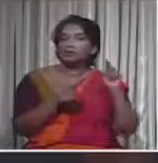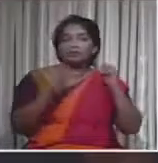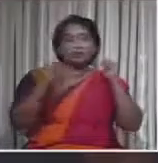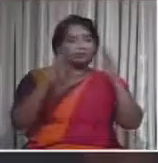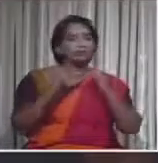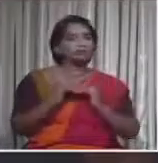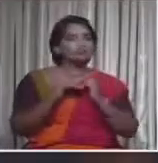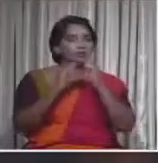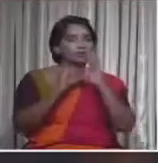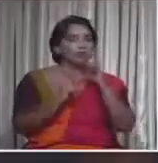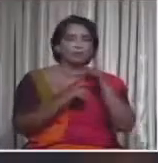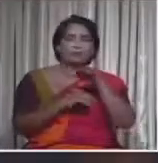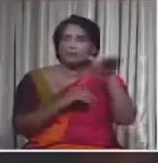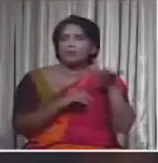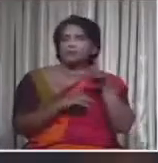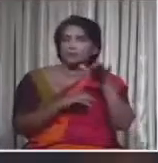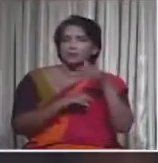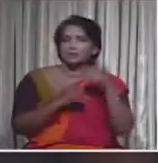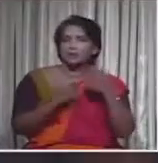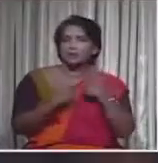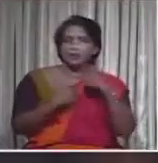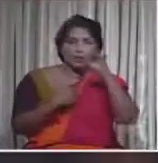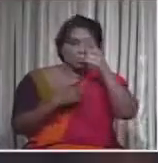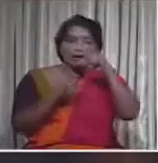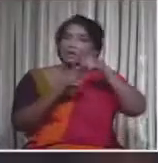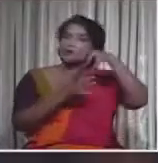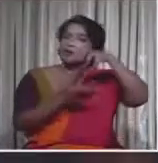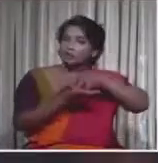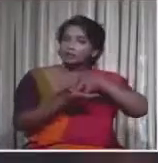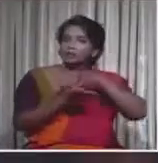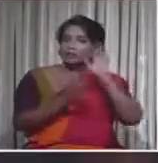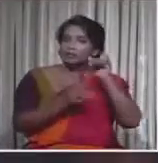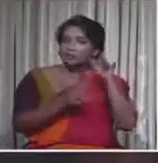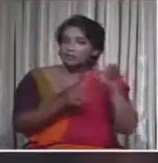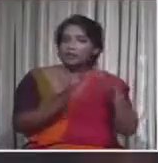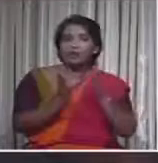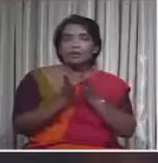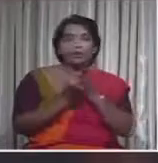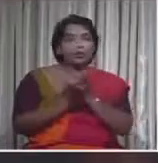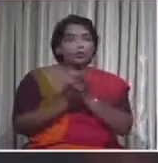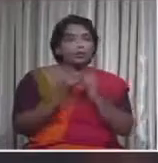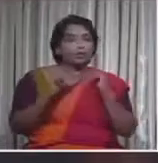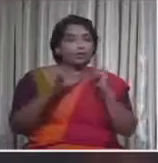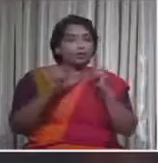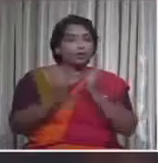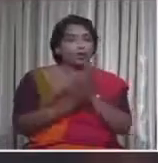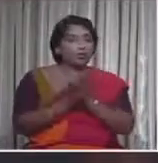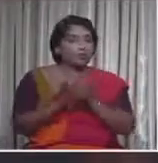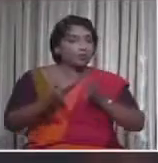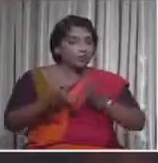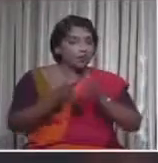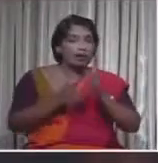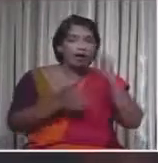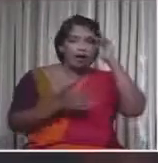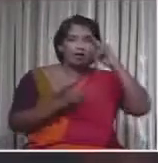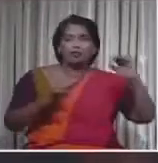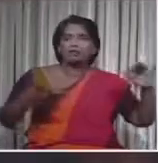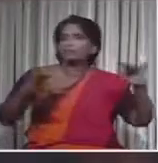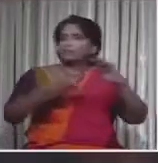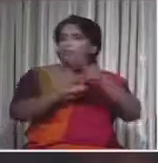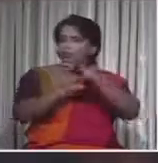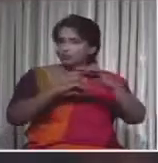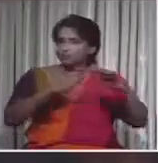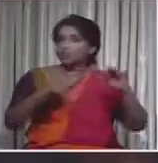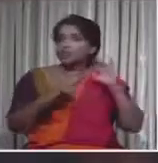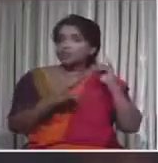විසඳුමක්. දැන් සමහර ප්‍රදේශවල අපේ කුරුණෑ දිස්ත්‍රික්කයේ තියෙන සභාපතිතුමනි රේල් පාර හරහා අලිමංකඩ වැරිලා තියෙනවා. ඉතින් ඒ නිසා